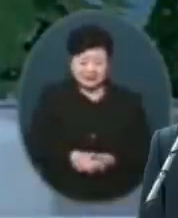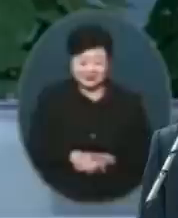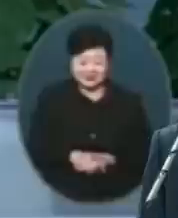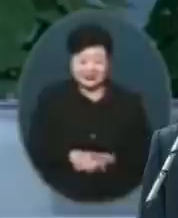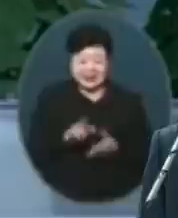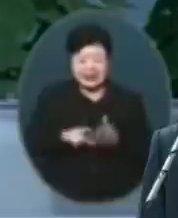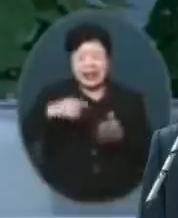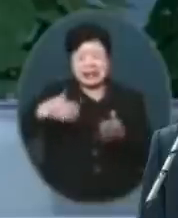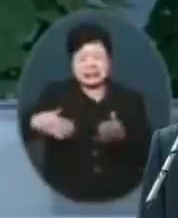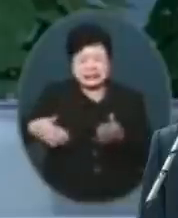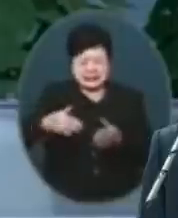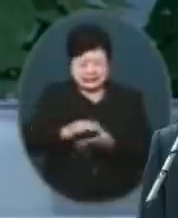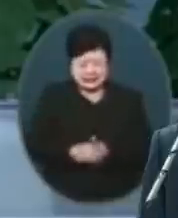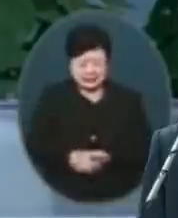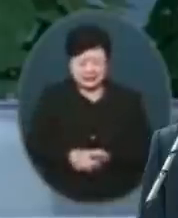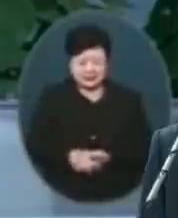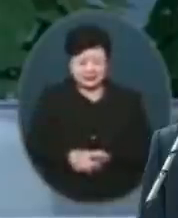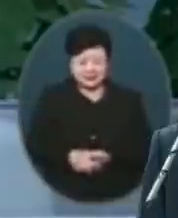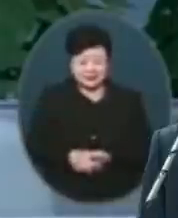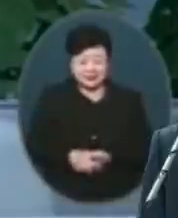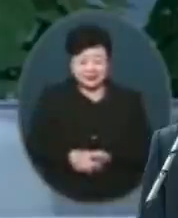내 때가 이르지 않았습니다.